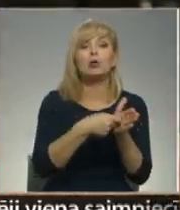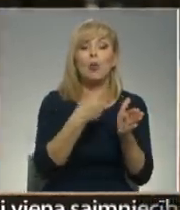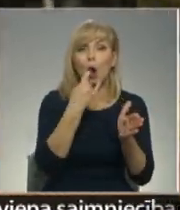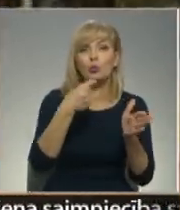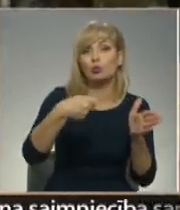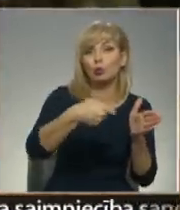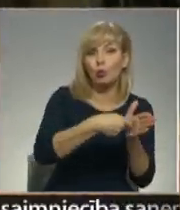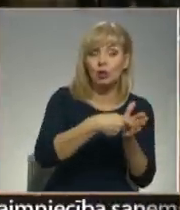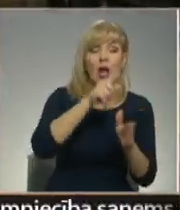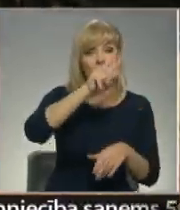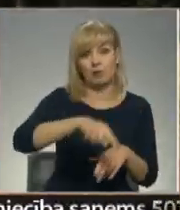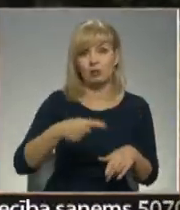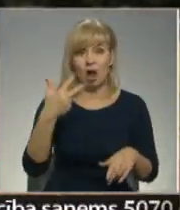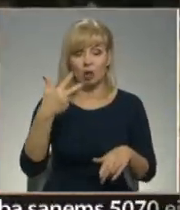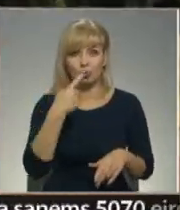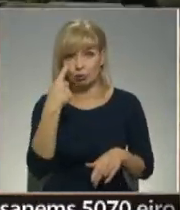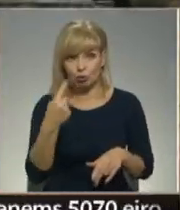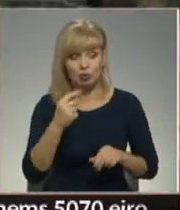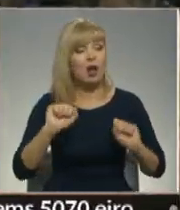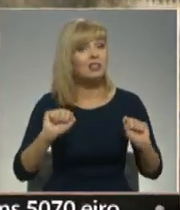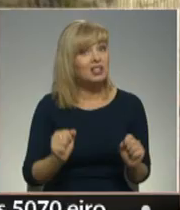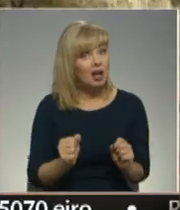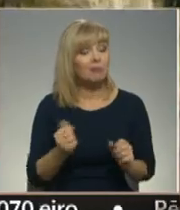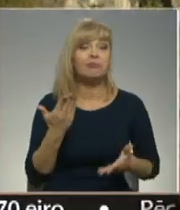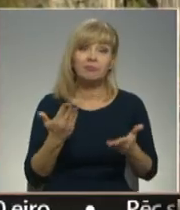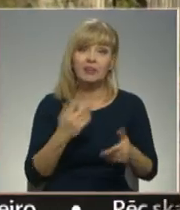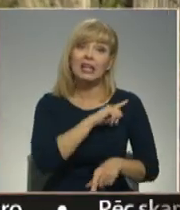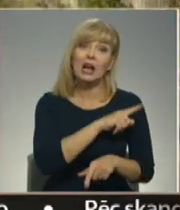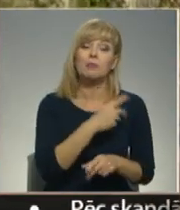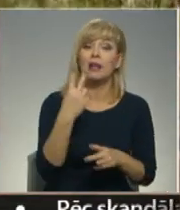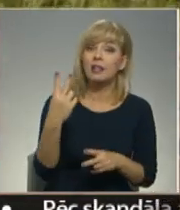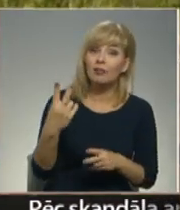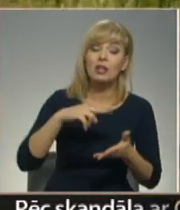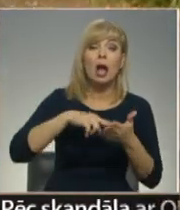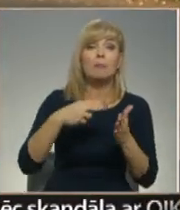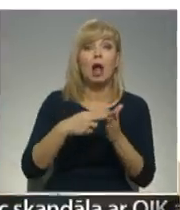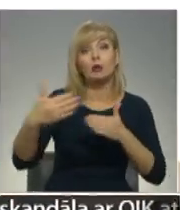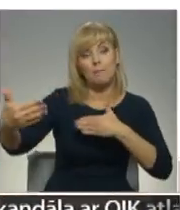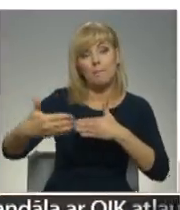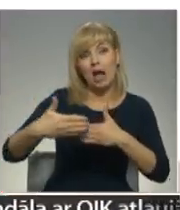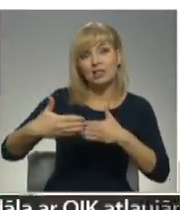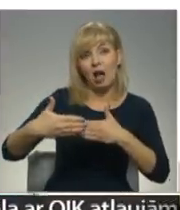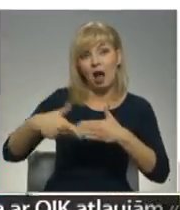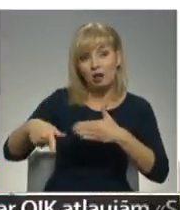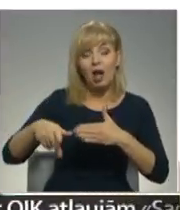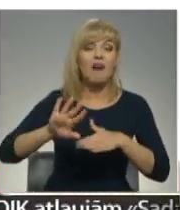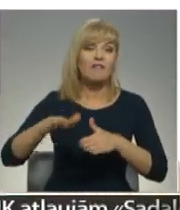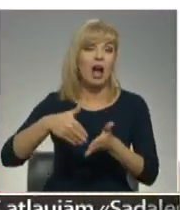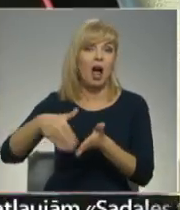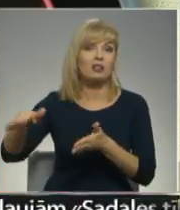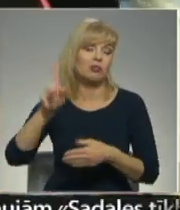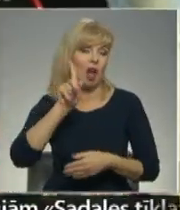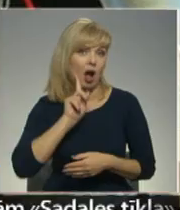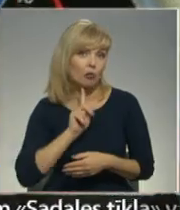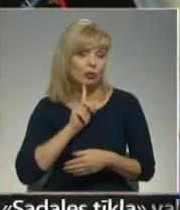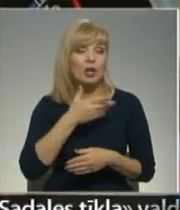uzlāde prasa 8 stundas, tad ziemā gan. Iespējas divas, vai nu jāplāno nelieli attālumi, vai arī jāatsakās no komforta,